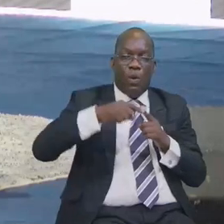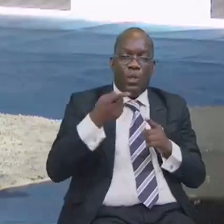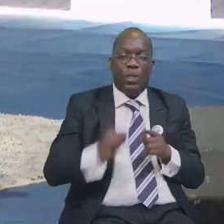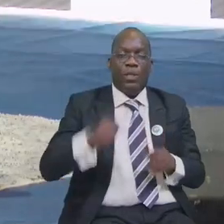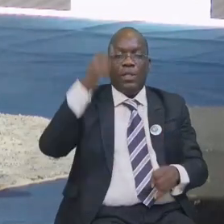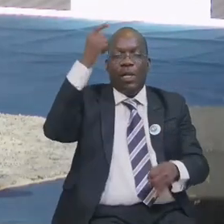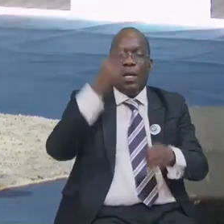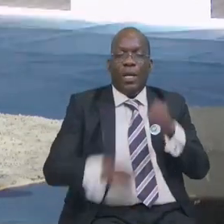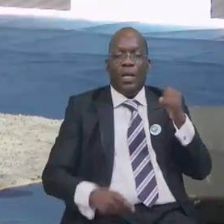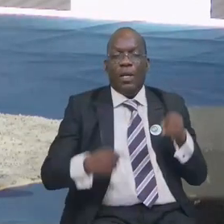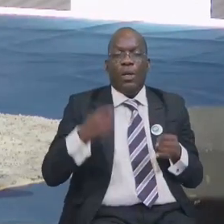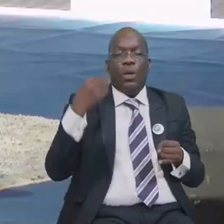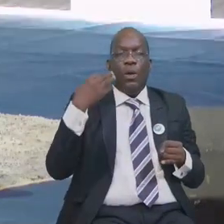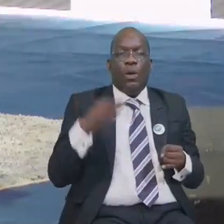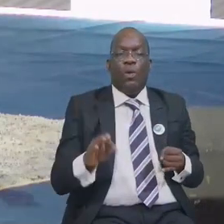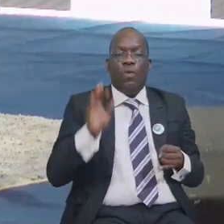jusqu'à la fin de ta vie.